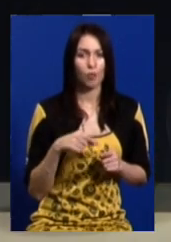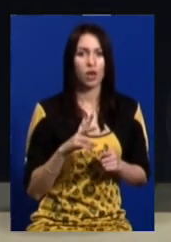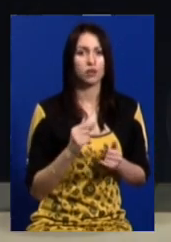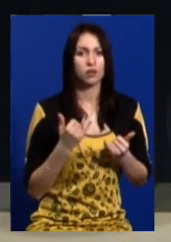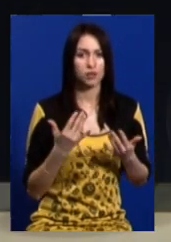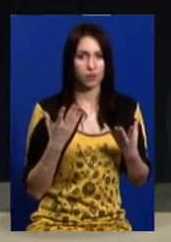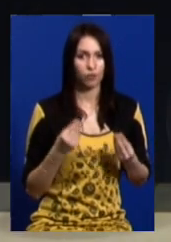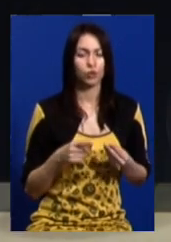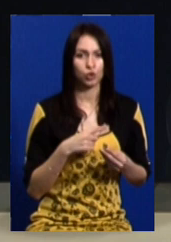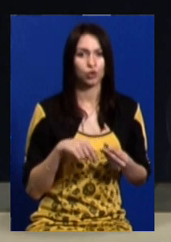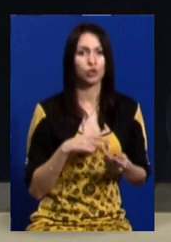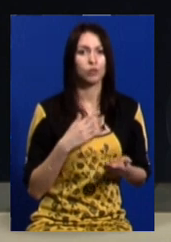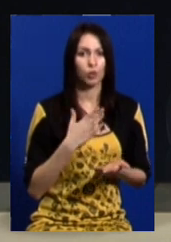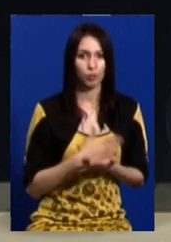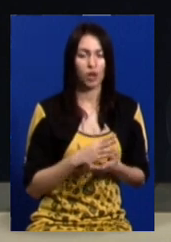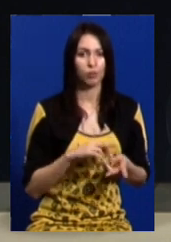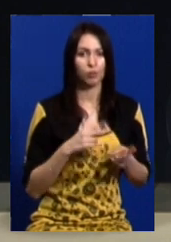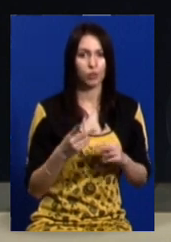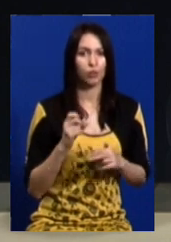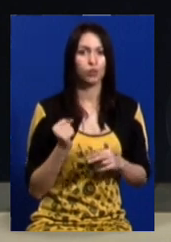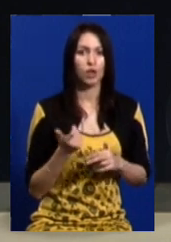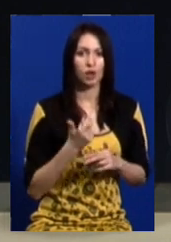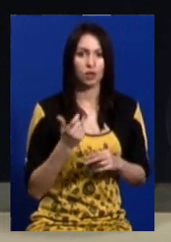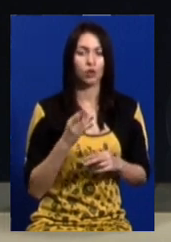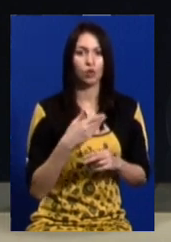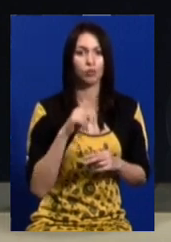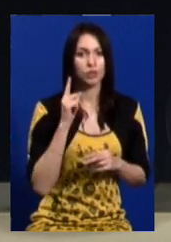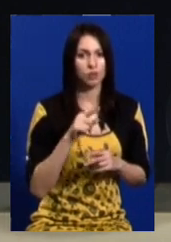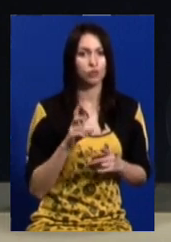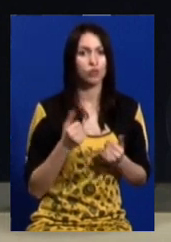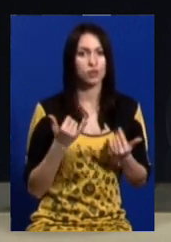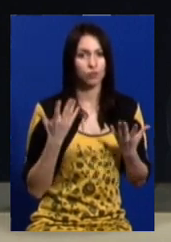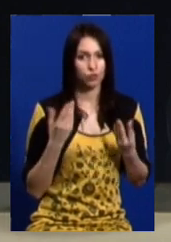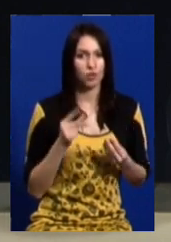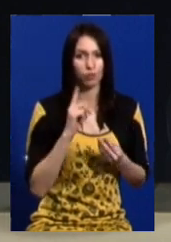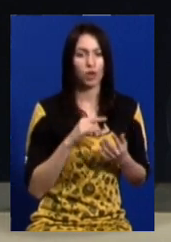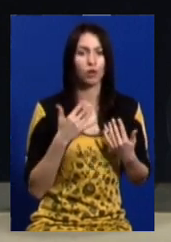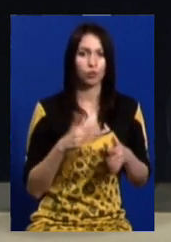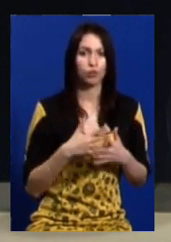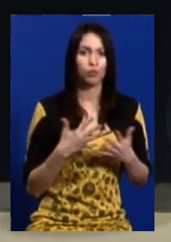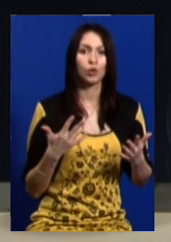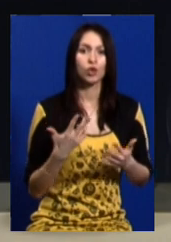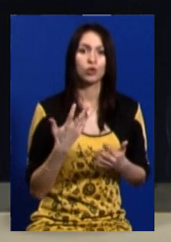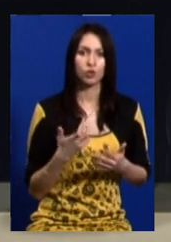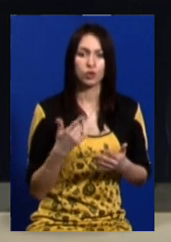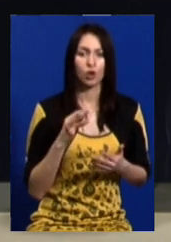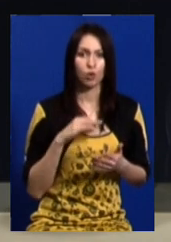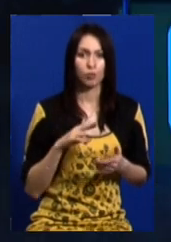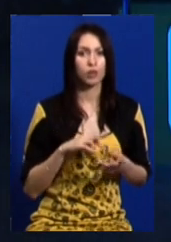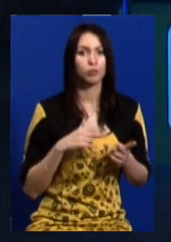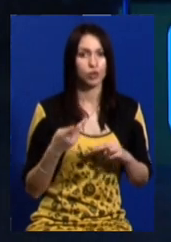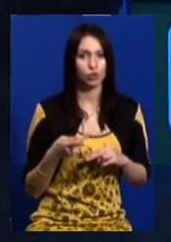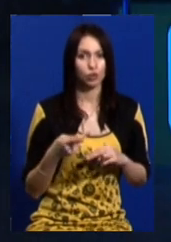день маємо переходів на Харківщині, але ми знаємо, що на сьогоднішній день по Україні вже більше 300 громад перейшло.